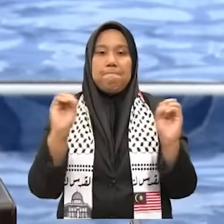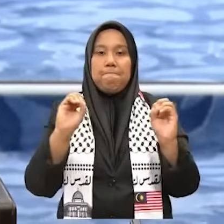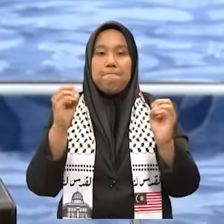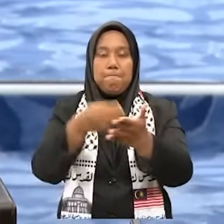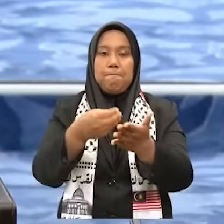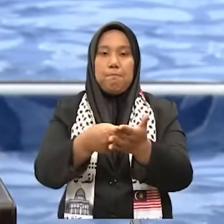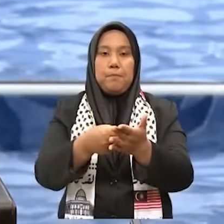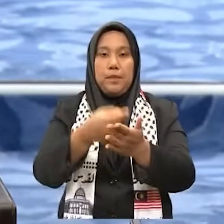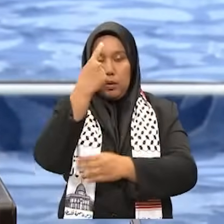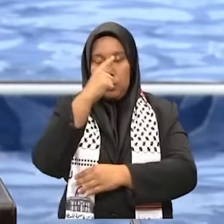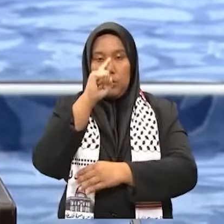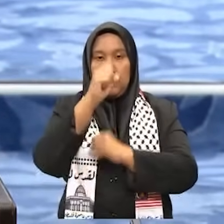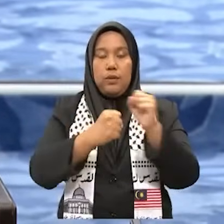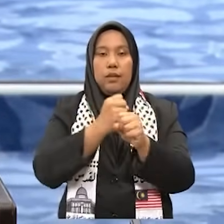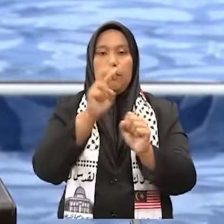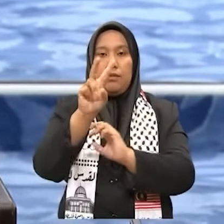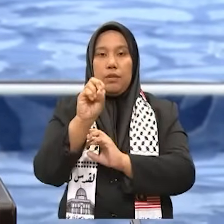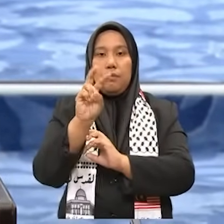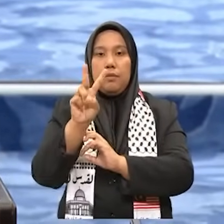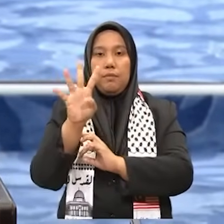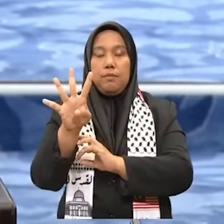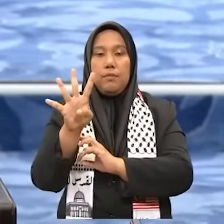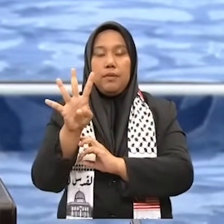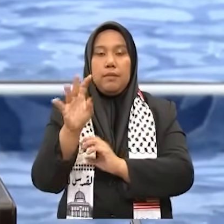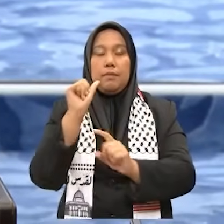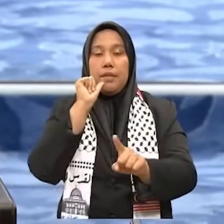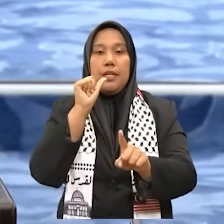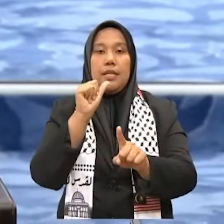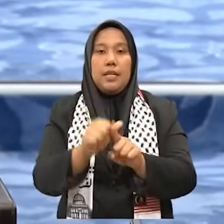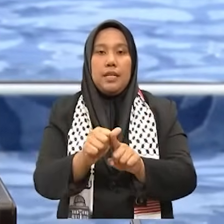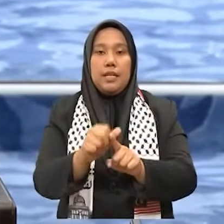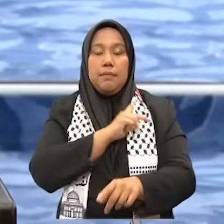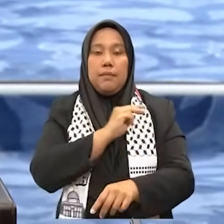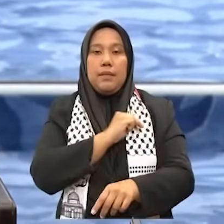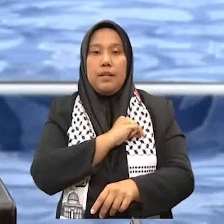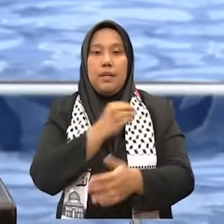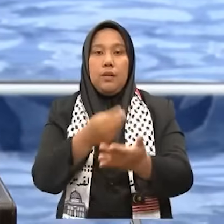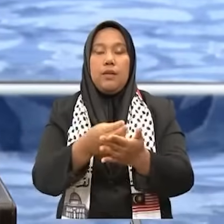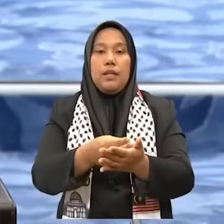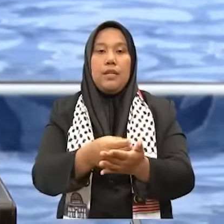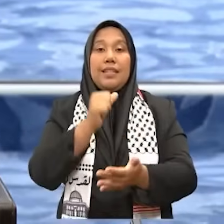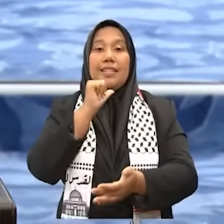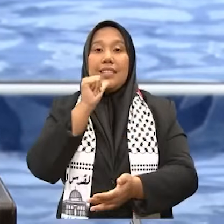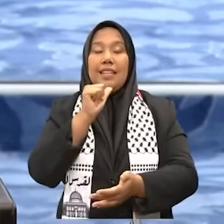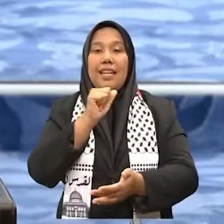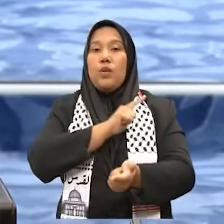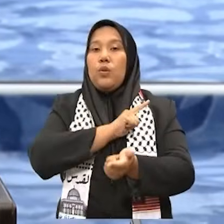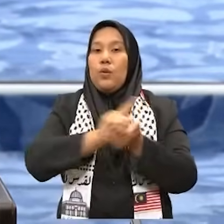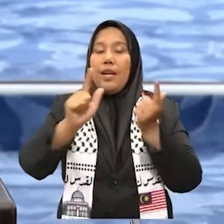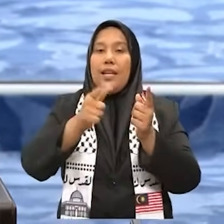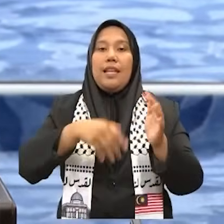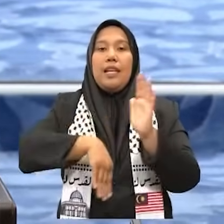Dan untuk 2024, saya telah mengarahkan supaya Kementerian Kewangan tidak meluluskan lebih daripada 100 juta